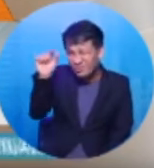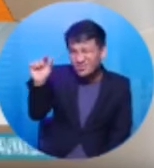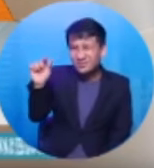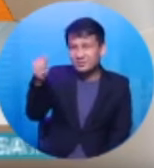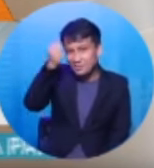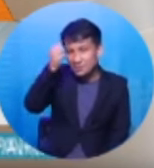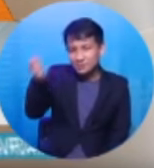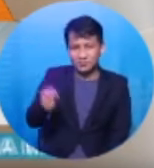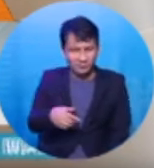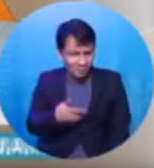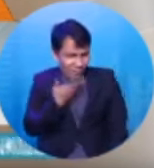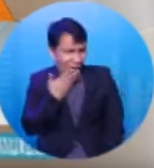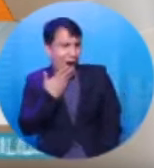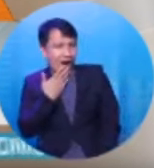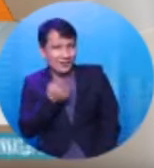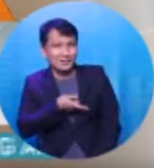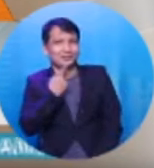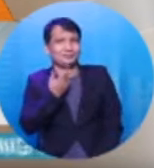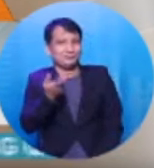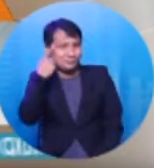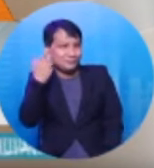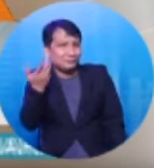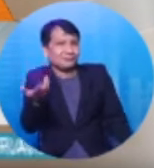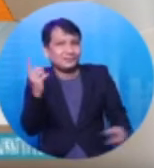Ang kibig ng utak mo? Ay!